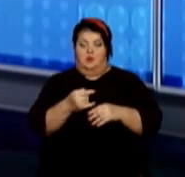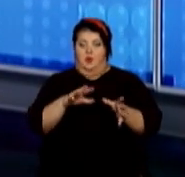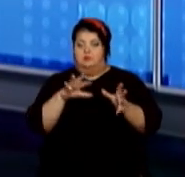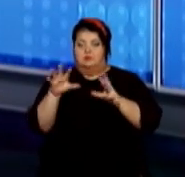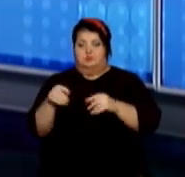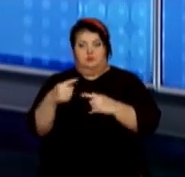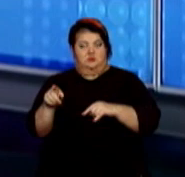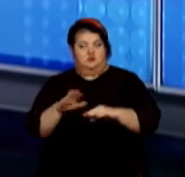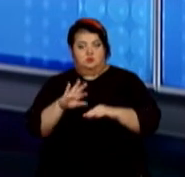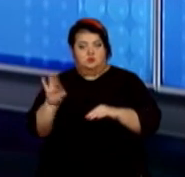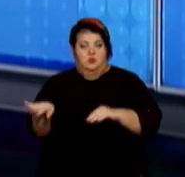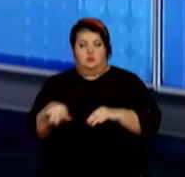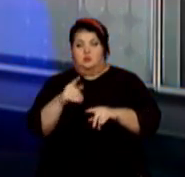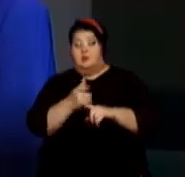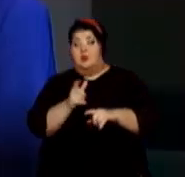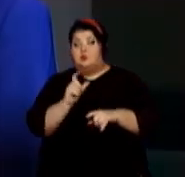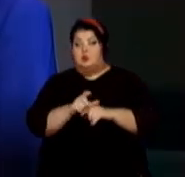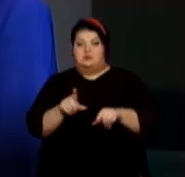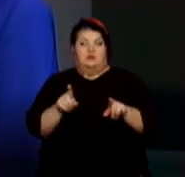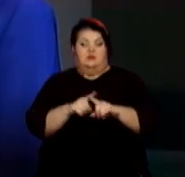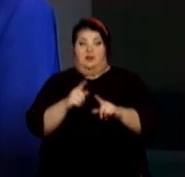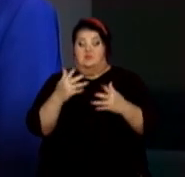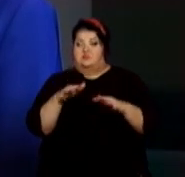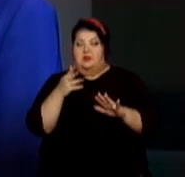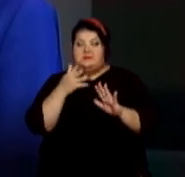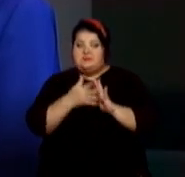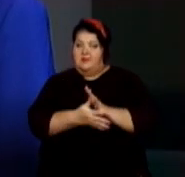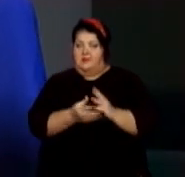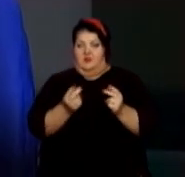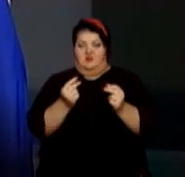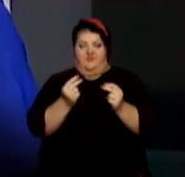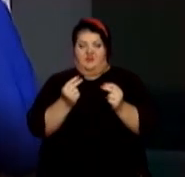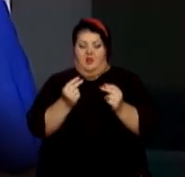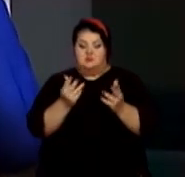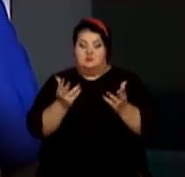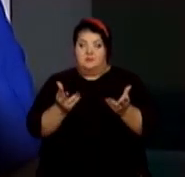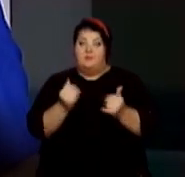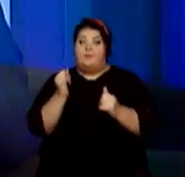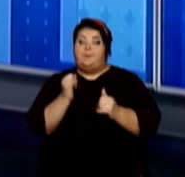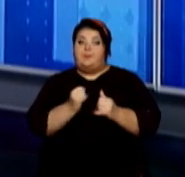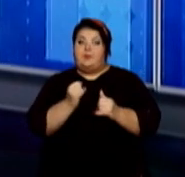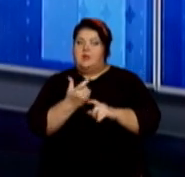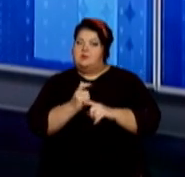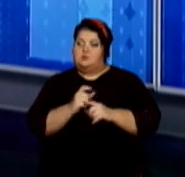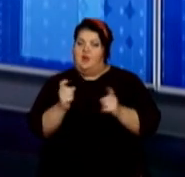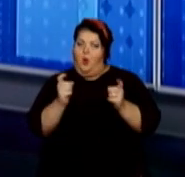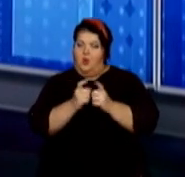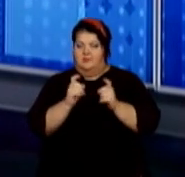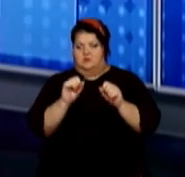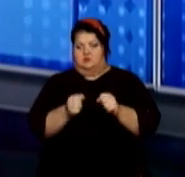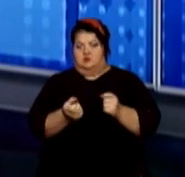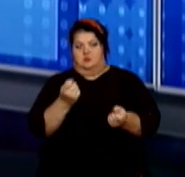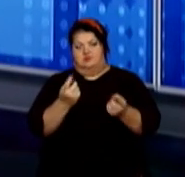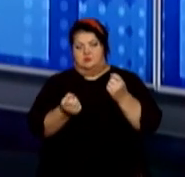сторону, або це досить такий вже затратний, фінансово затратний процес. І досить він конфліктний, можливо